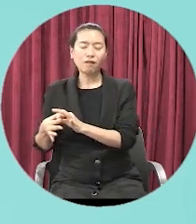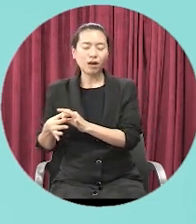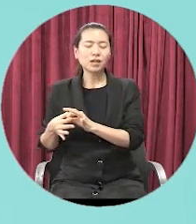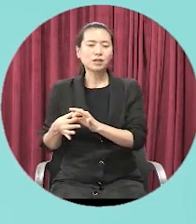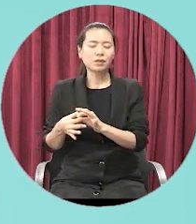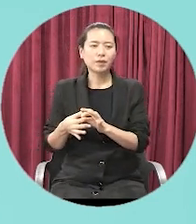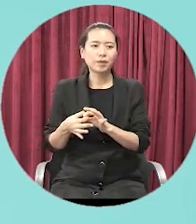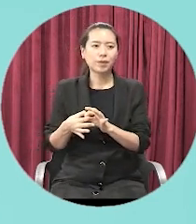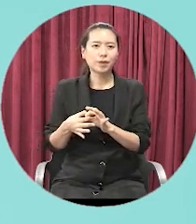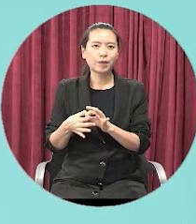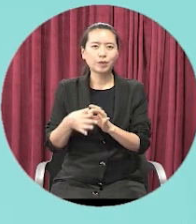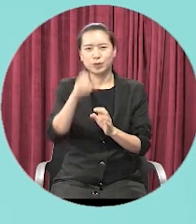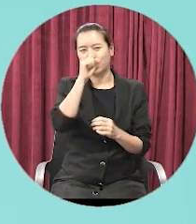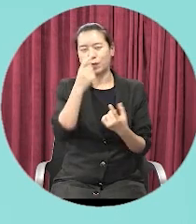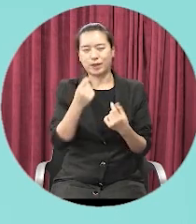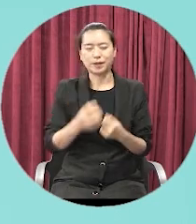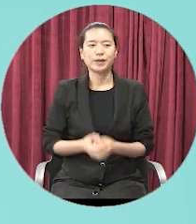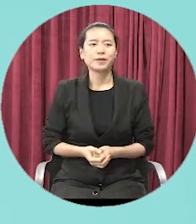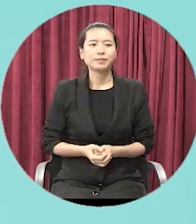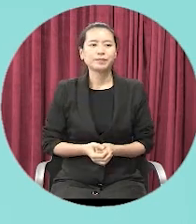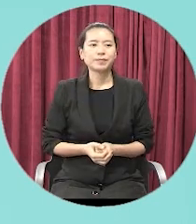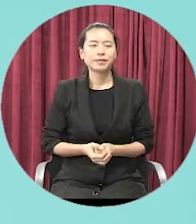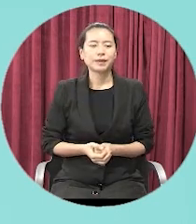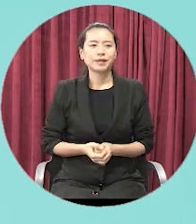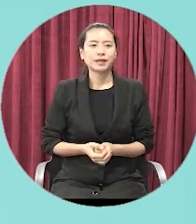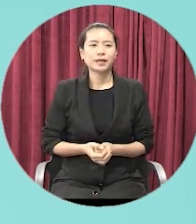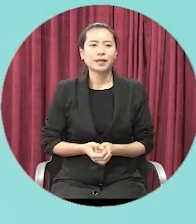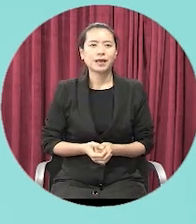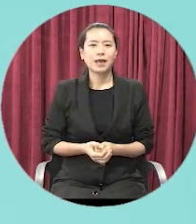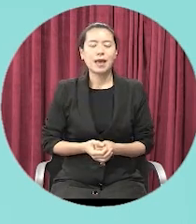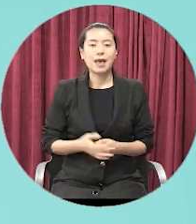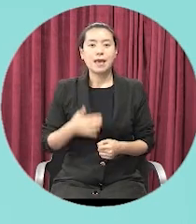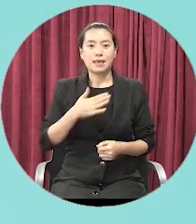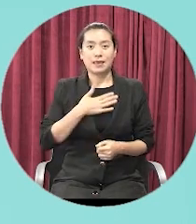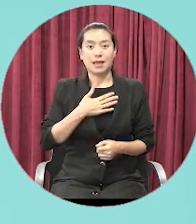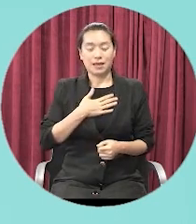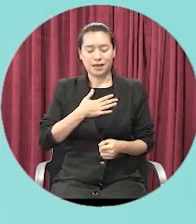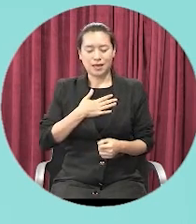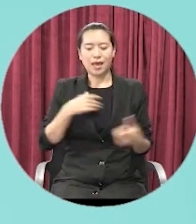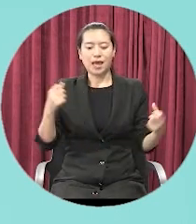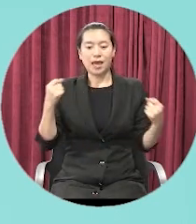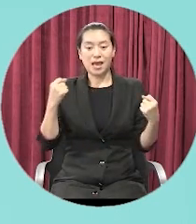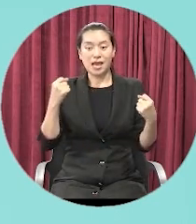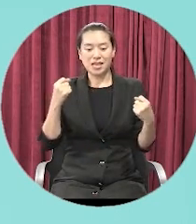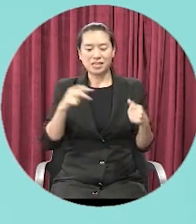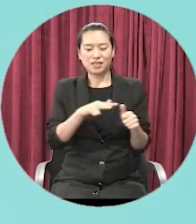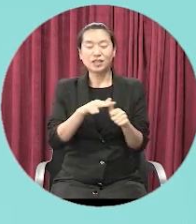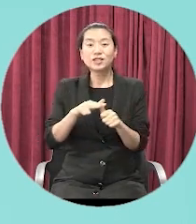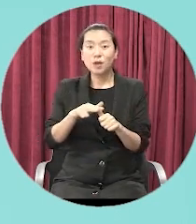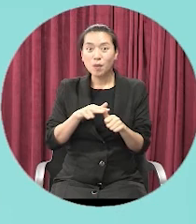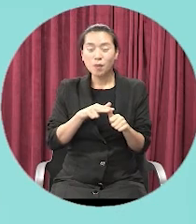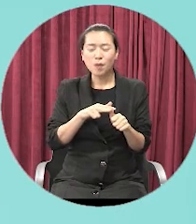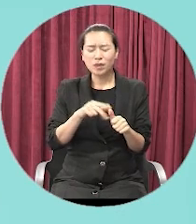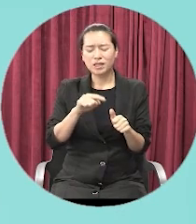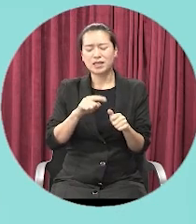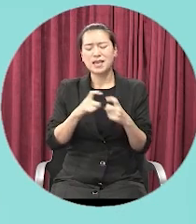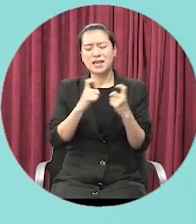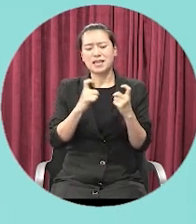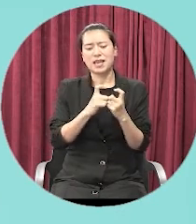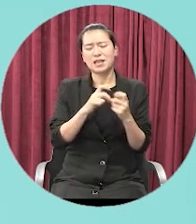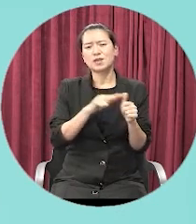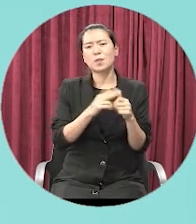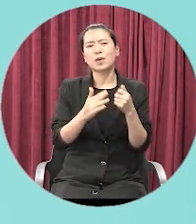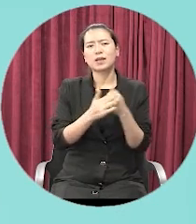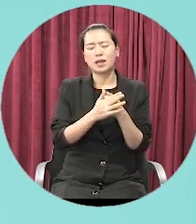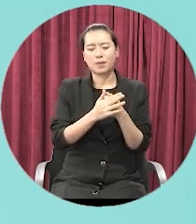연기가 될 수 있도록 최근에 어 - 데이터 같은 사업을 하고 있는데 그런 형태로 에서 사용자의 동의를 얻어서 데이터가 서로 연결될